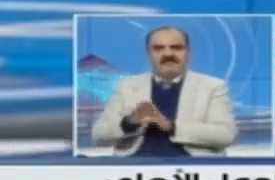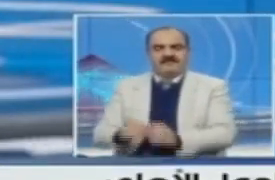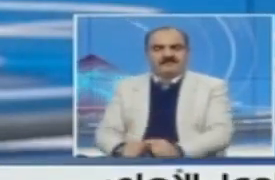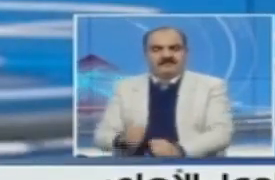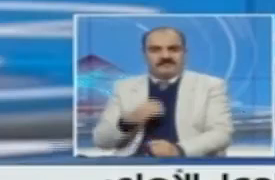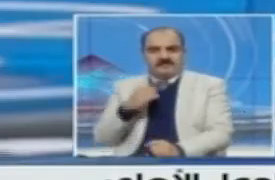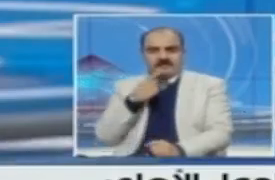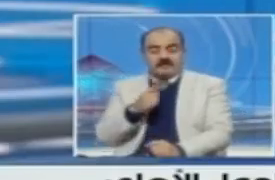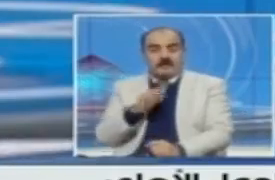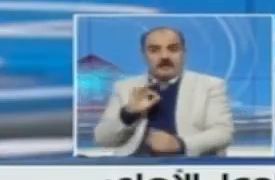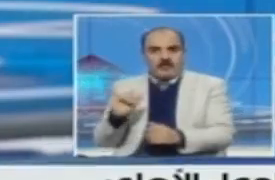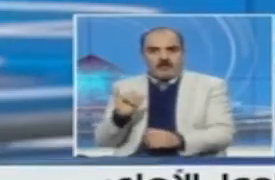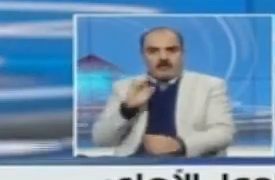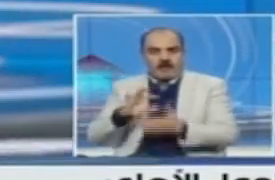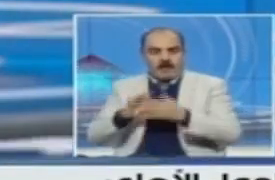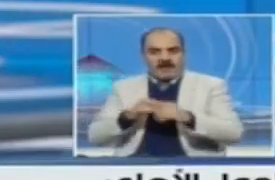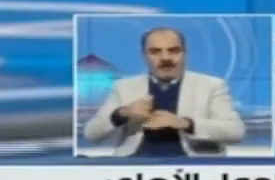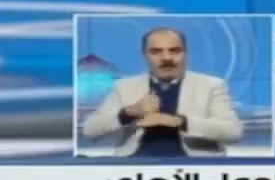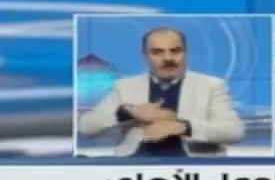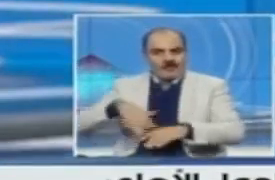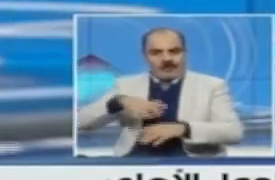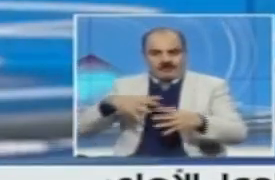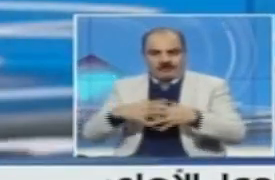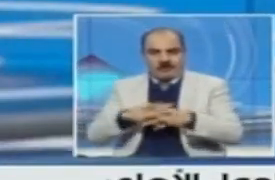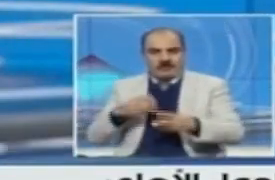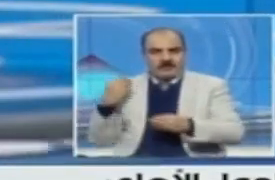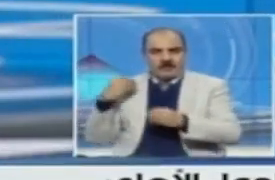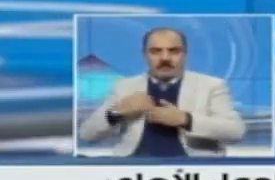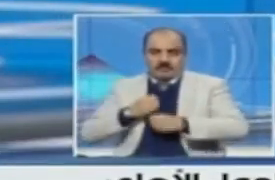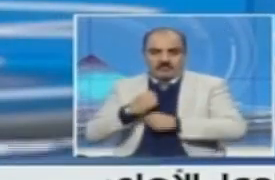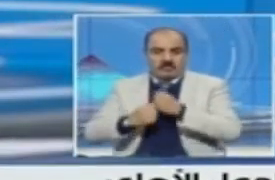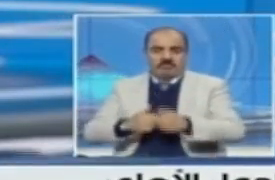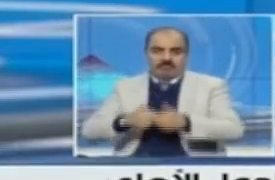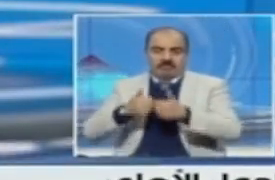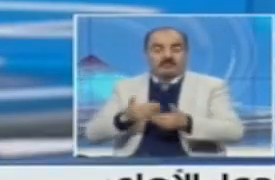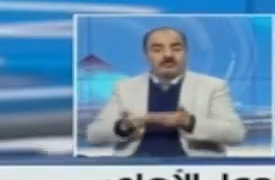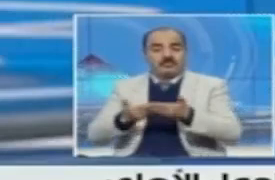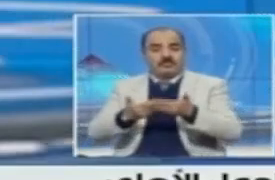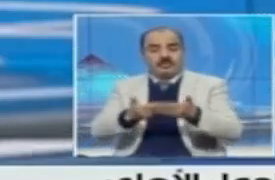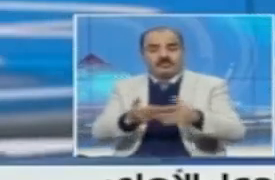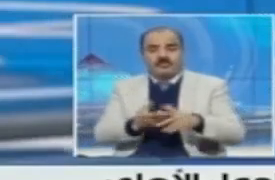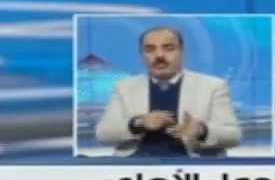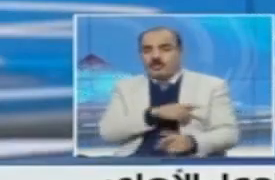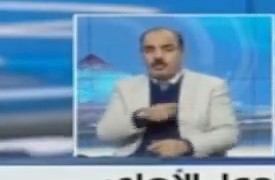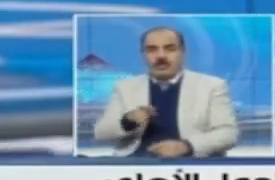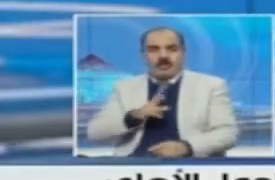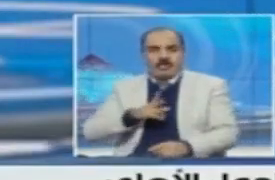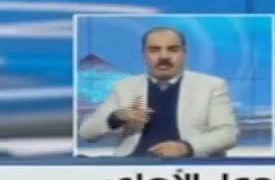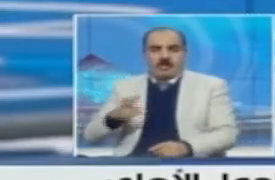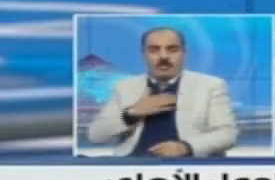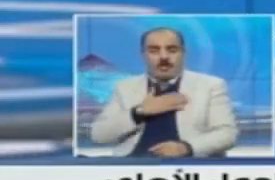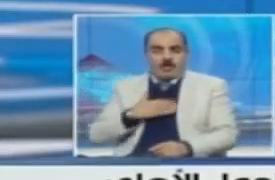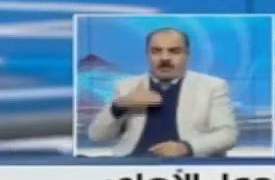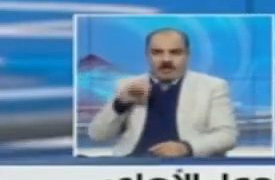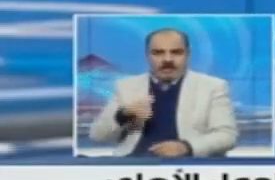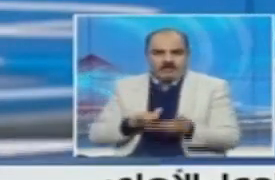سيادته أهمية دور كافة الجمعيات والكيانات العاملة في إطار العمل الأهلي التي تقدم المساعدات في المجالات التي لا